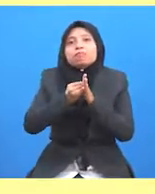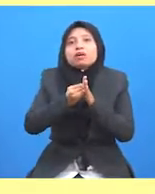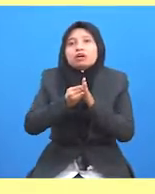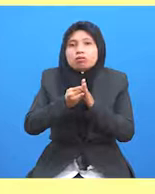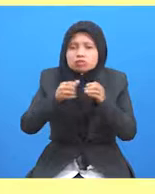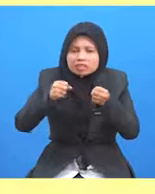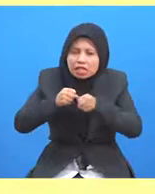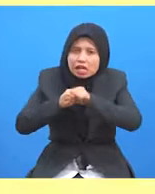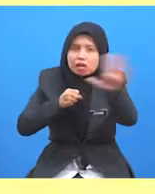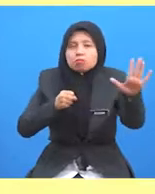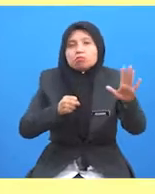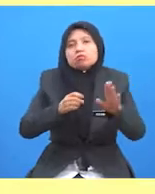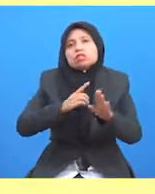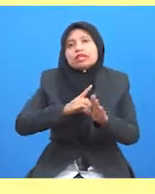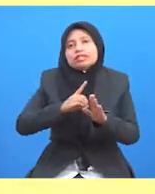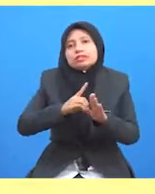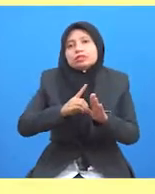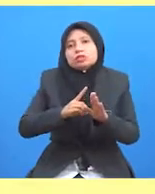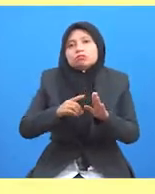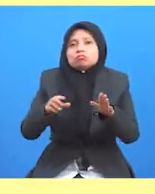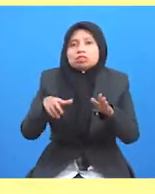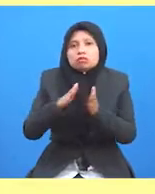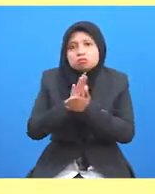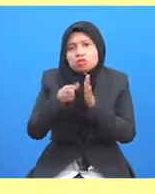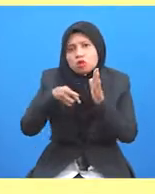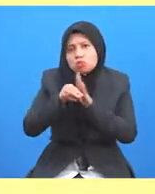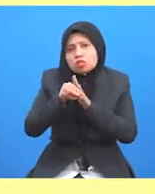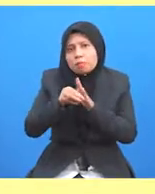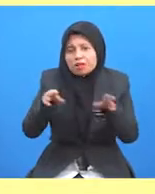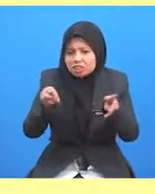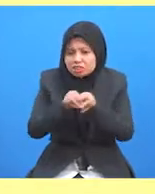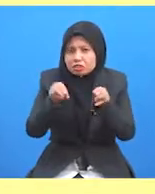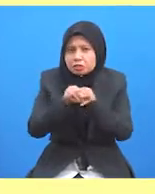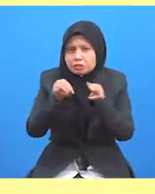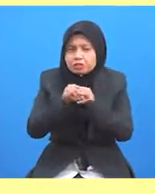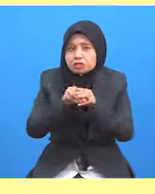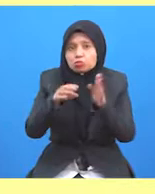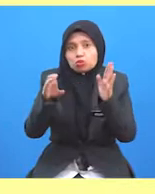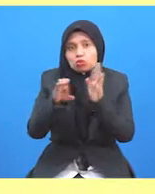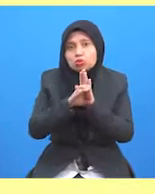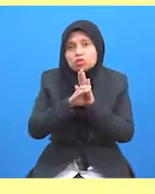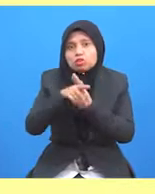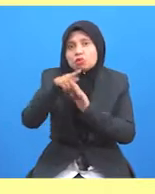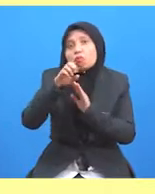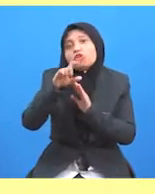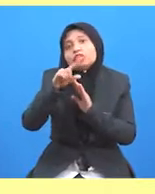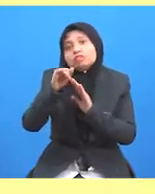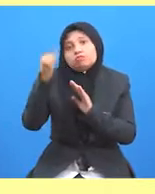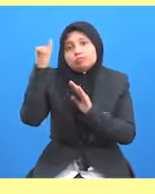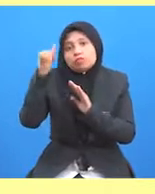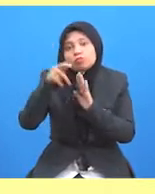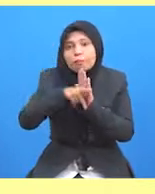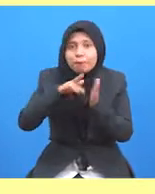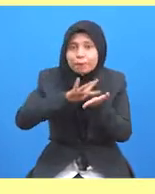dan kaedah seperti bidang politik, ilmu, perubatan, pertanian, kesenian